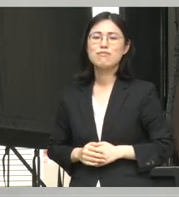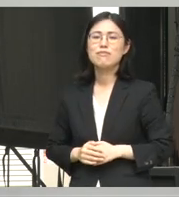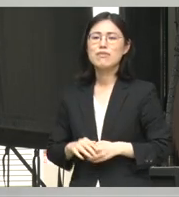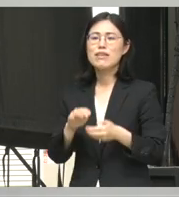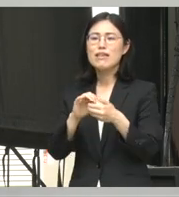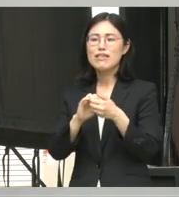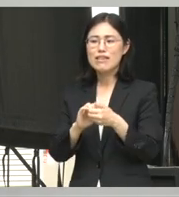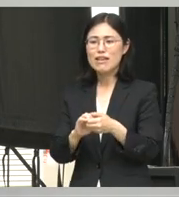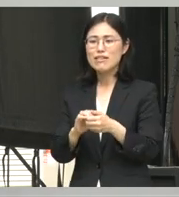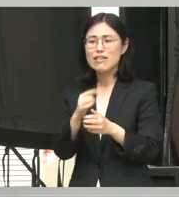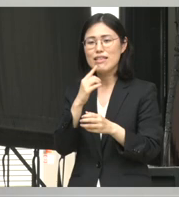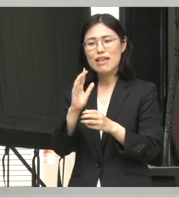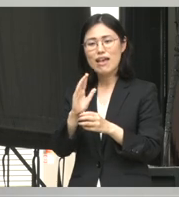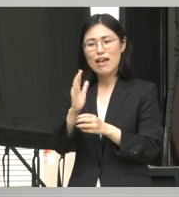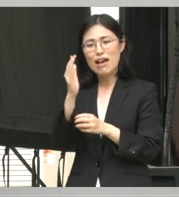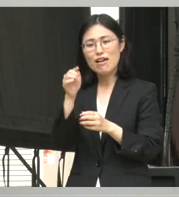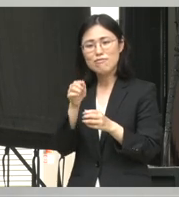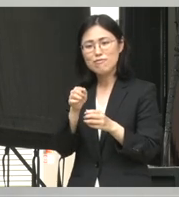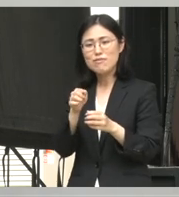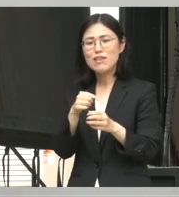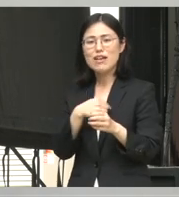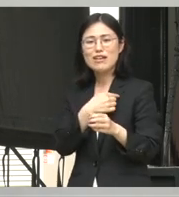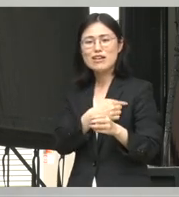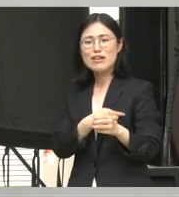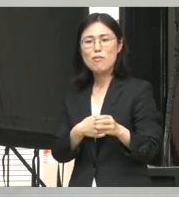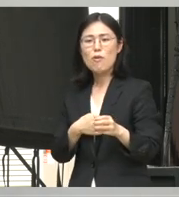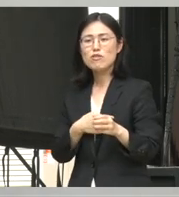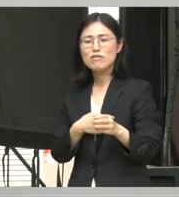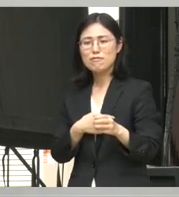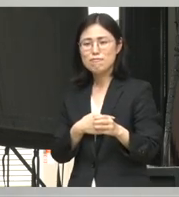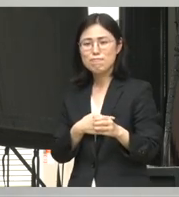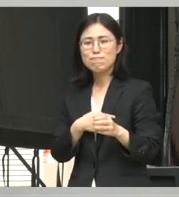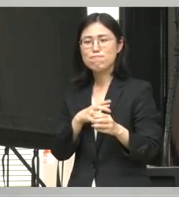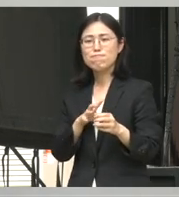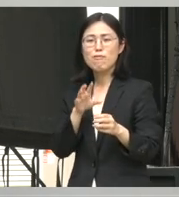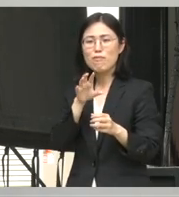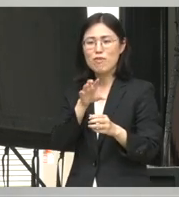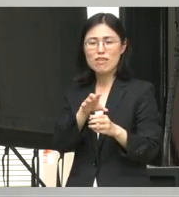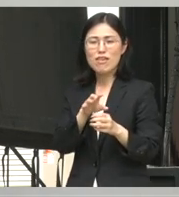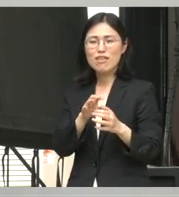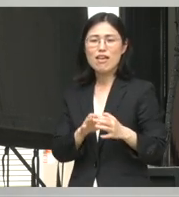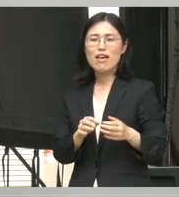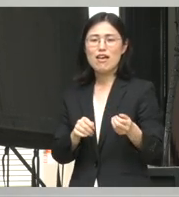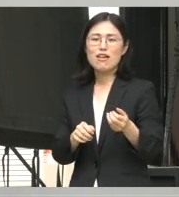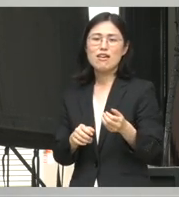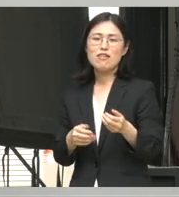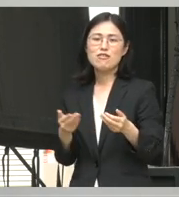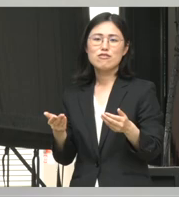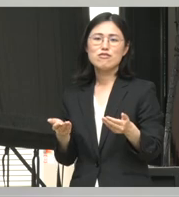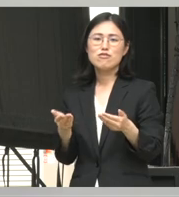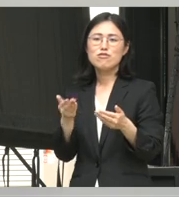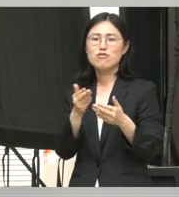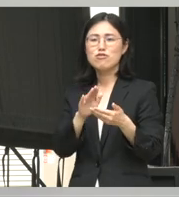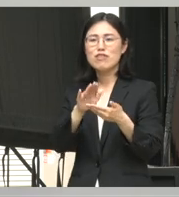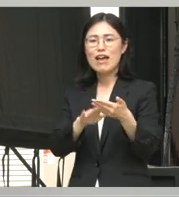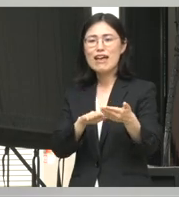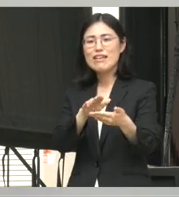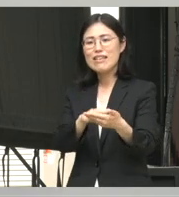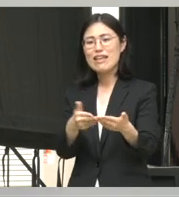思いをトーチに託し、つないでいただきたいと思います。オリンピック聖火リレーのコンセプ